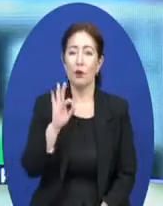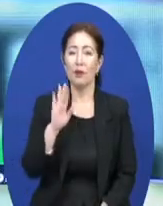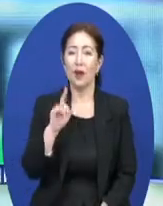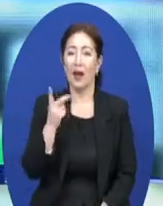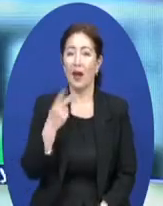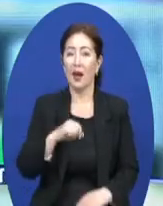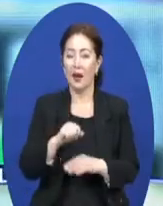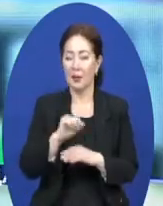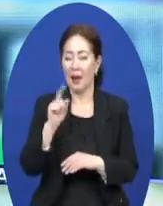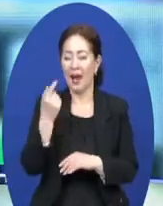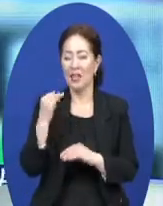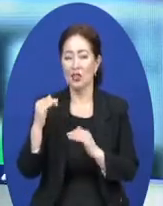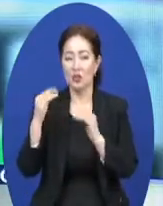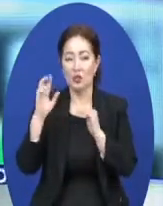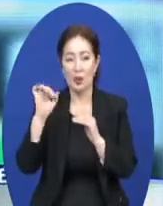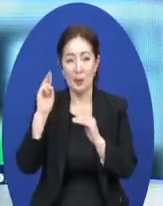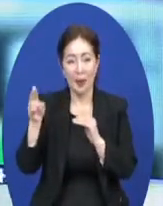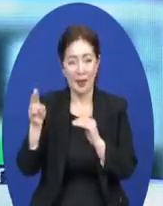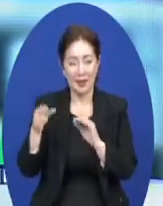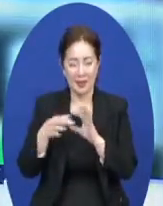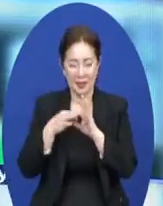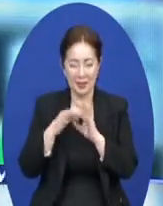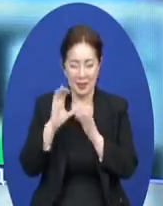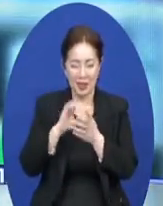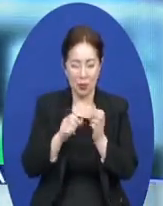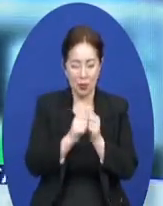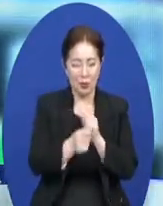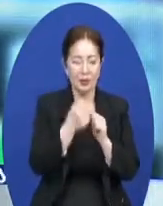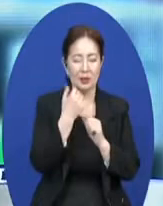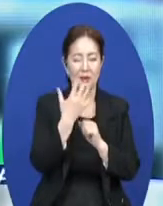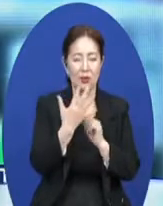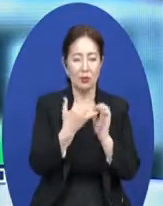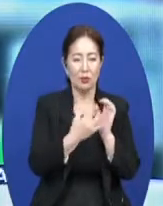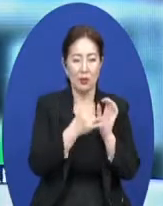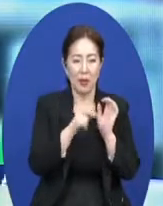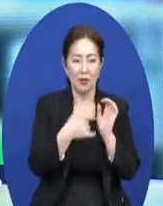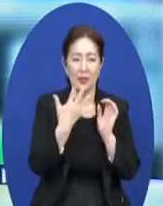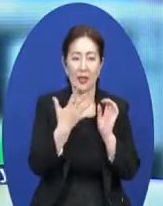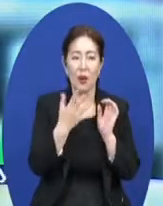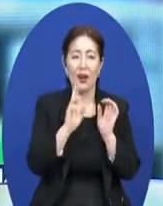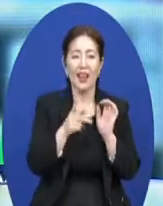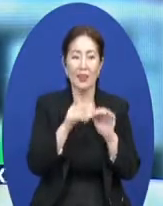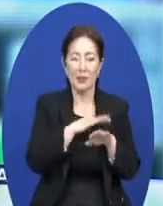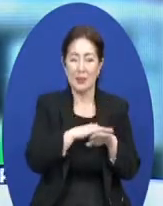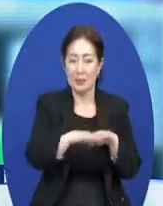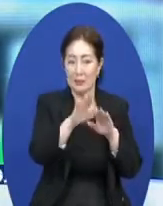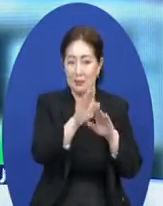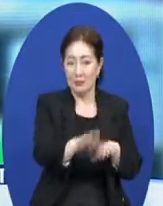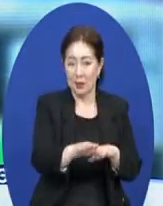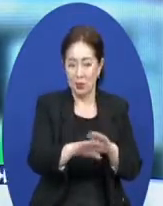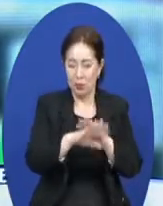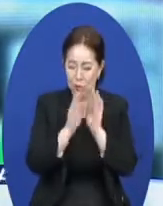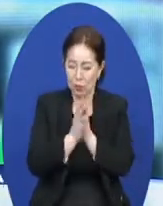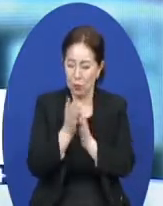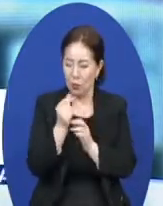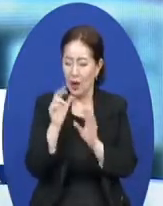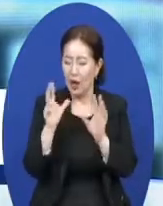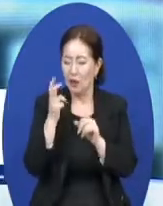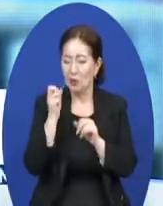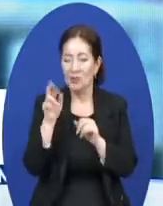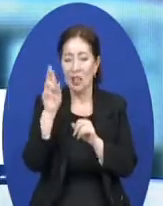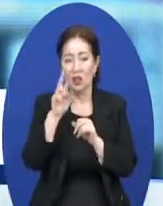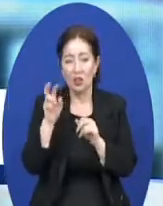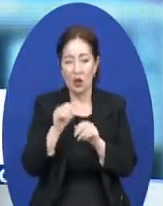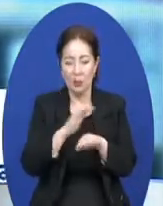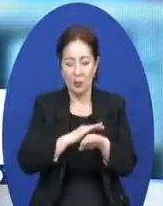Өвөрхангай аймагт Азийн өвчнө банкны санхүүжилт дээр $50.5 км автосмыг шинээр тавих бүтээн байгуулалтын ажил эхэлсэн. Нийт 13 сая амрикийн долларын өртгөөр